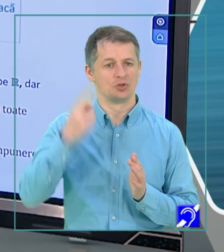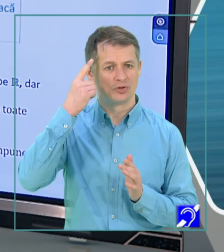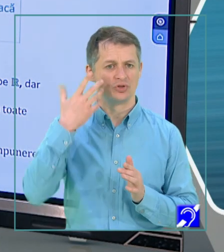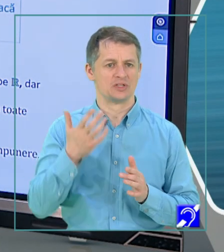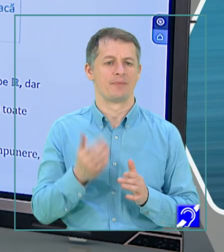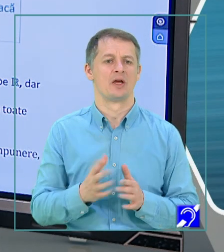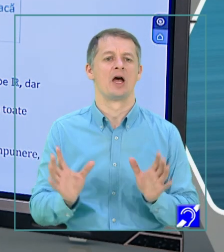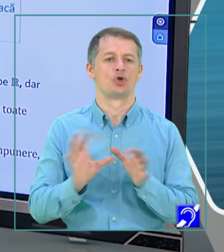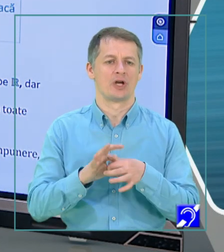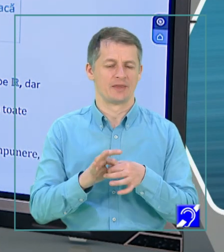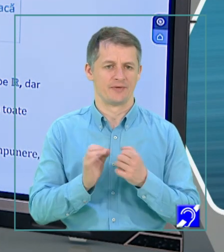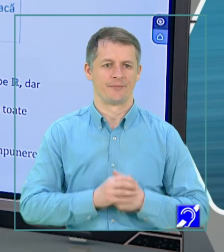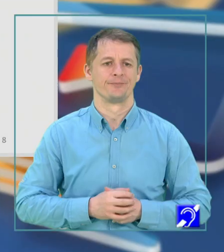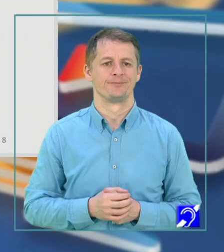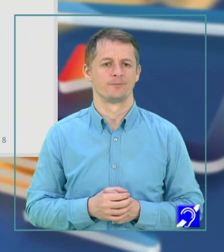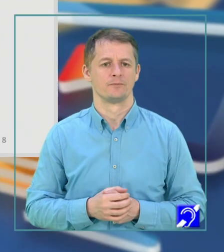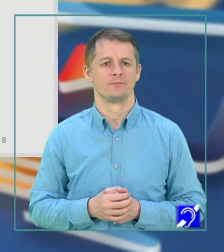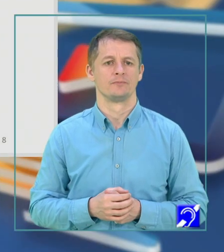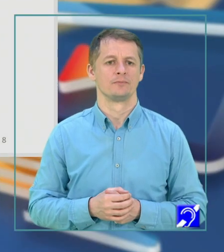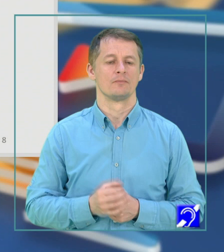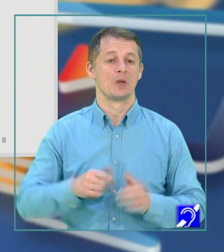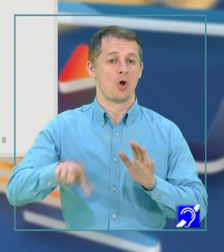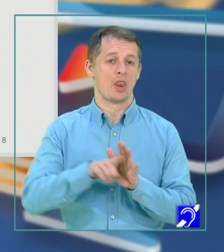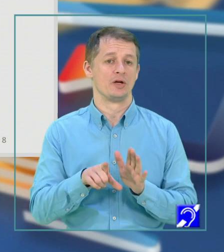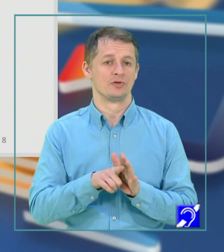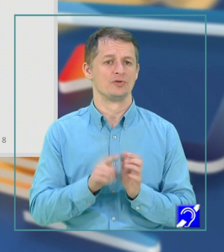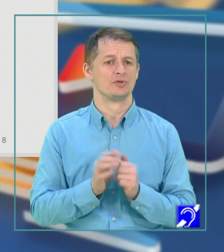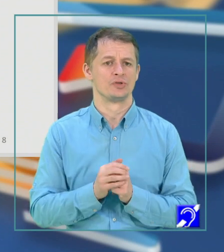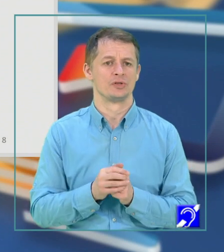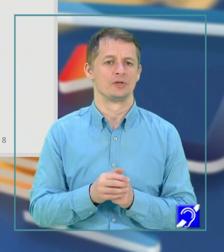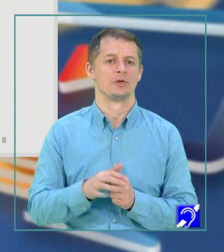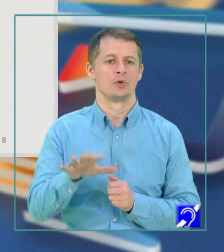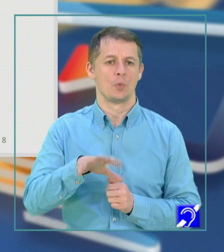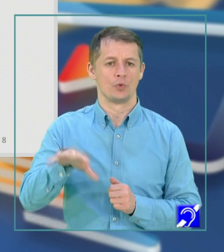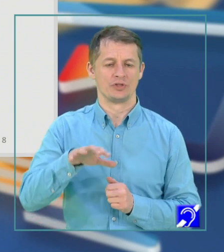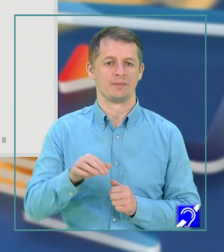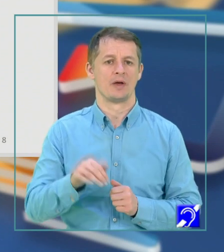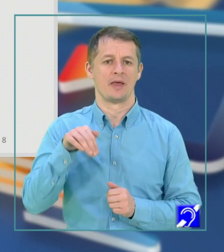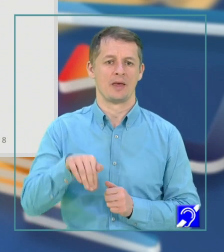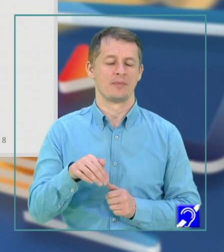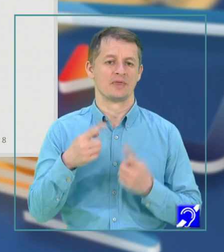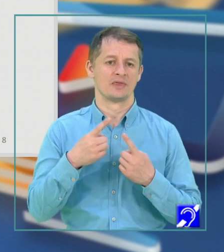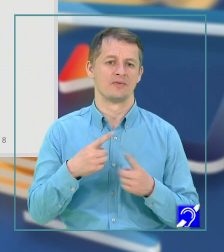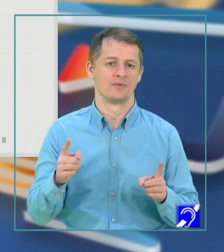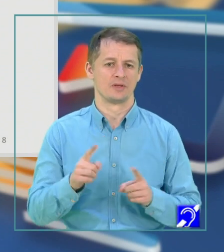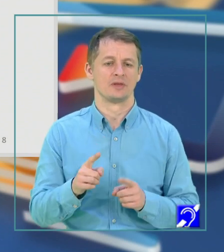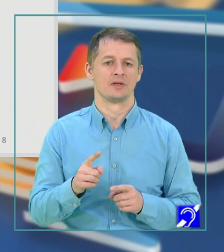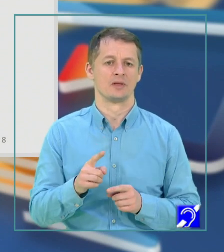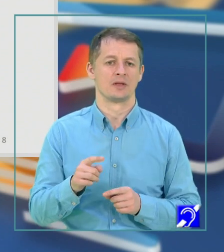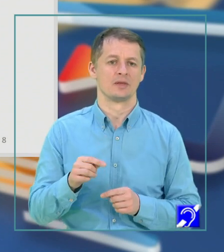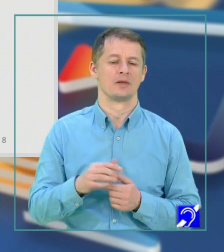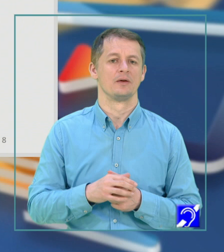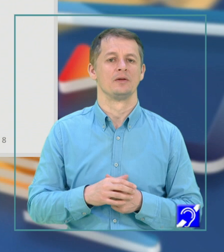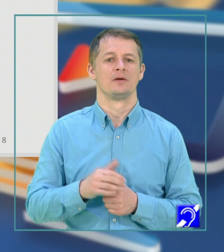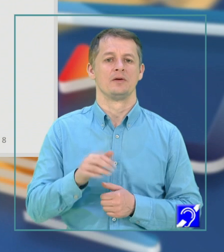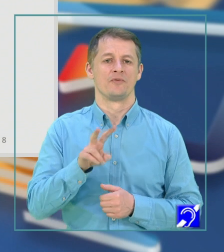compoziție asociativă. O lege de compoziție internă pe mulțimea m diferită de vidă se numește asociativă dacă